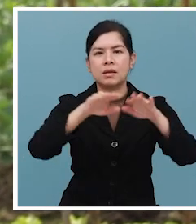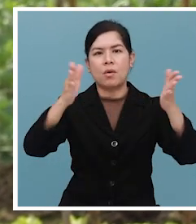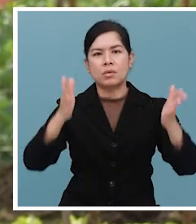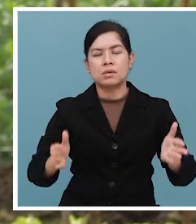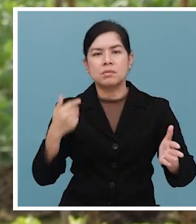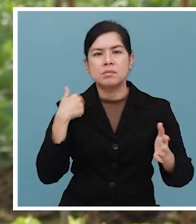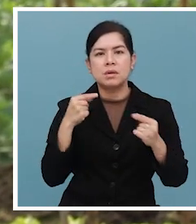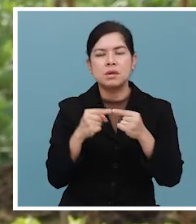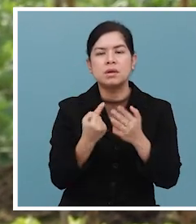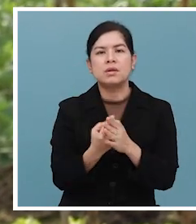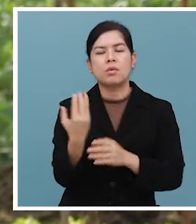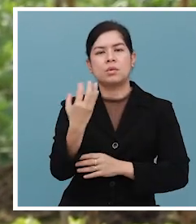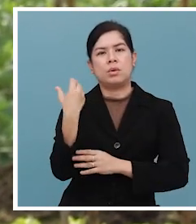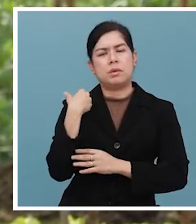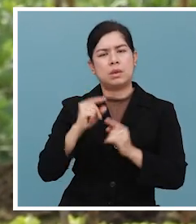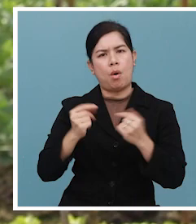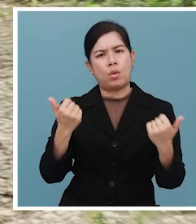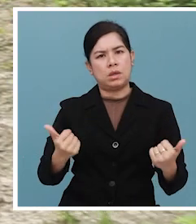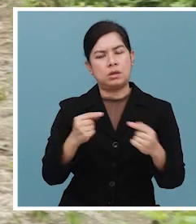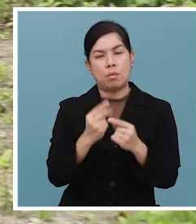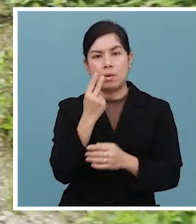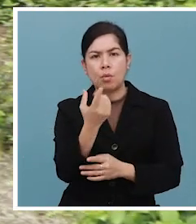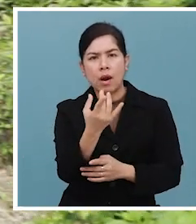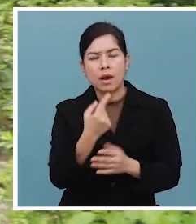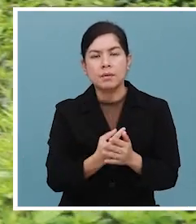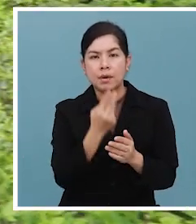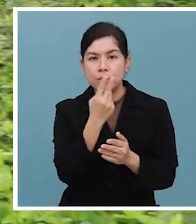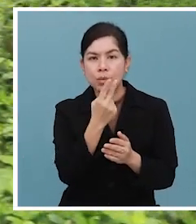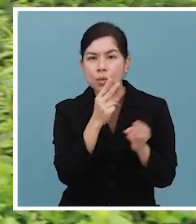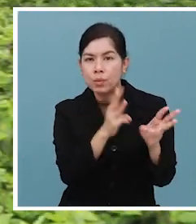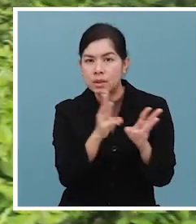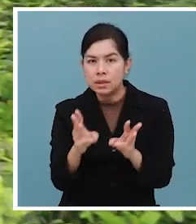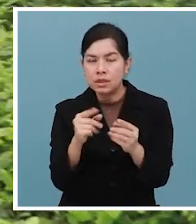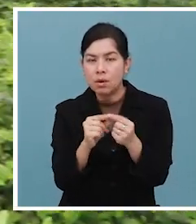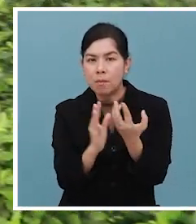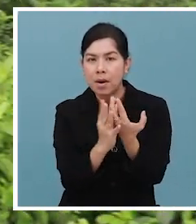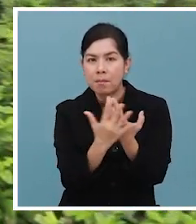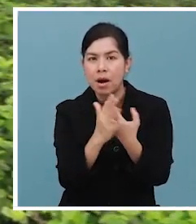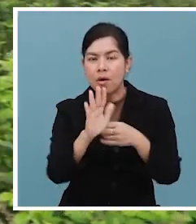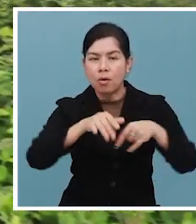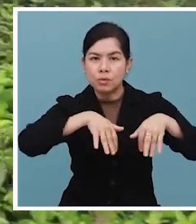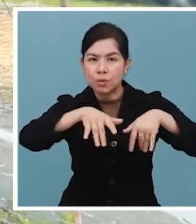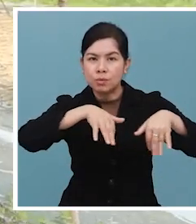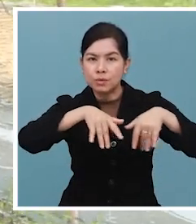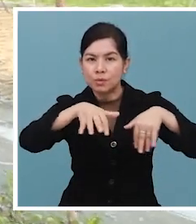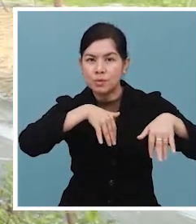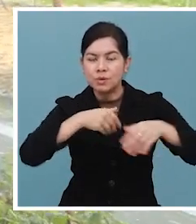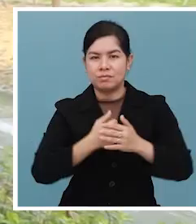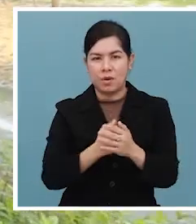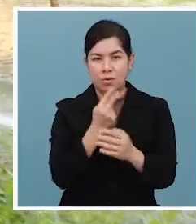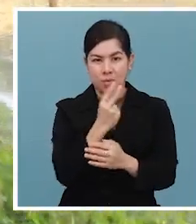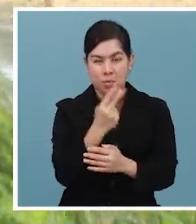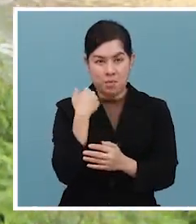ทัศน์เจอแต่ตึกรางบ้านช่องวันนี้มายืนอะไรตรงนี้นี่เป็นวิธีการปลูกผักของพี่น้องเกษตรกรชุมชนยุคใหม่จริงๆ เมื่อก่อนเนี่ย